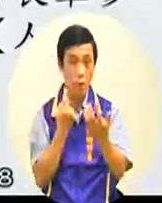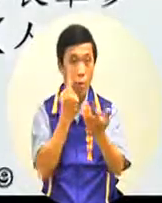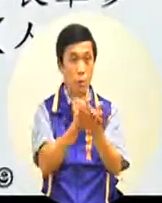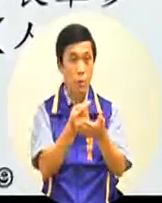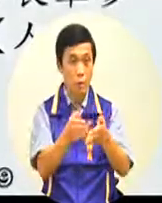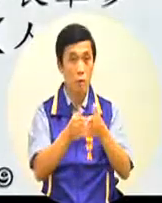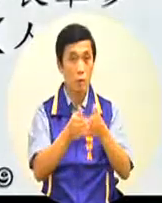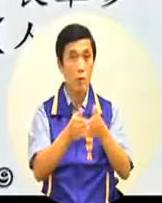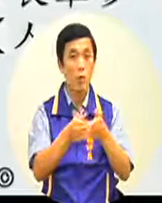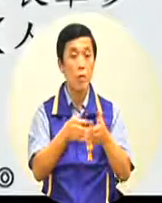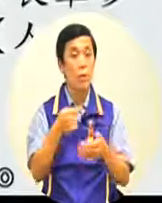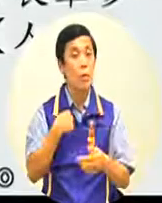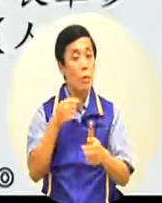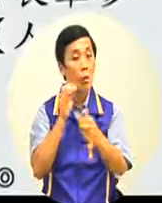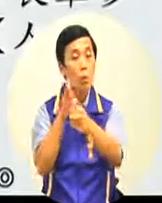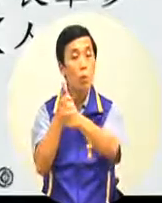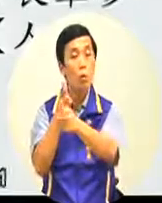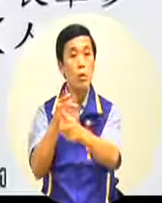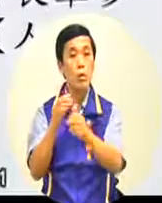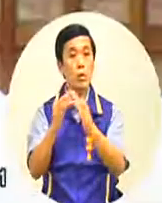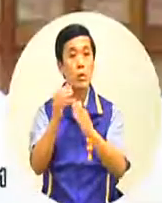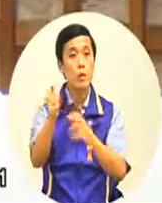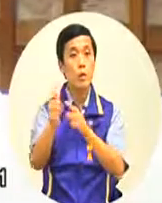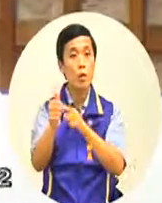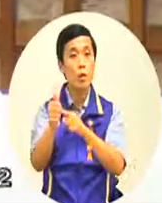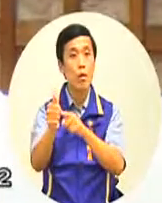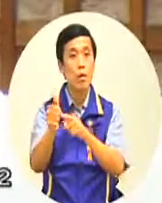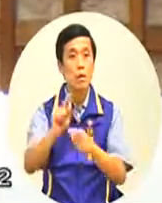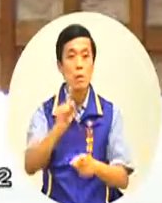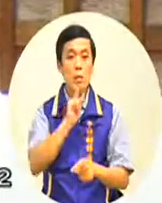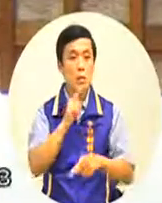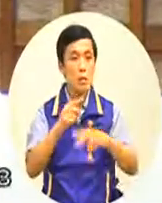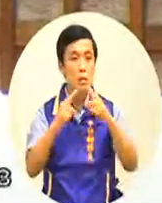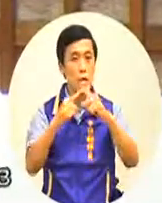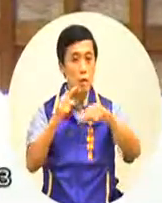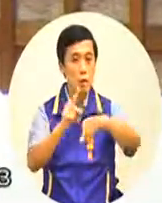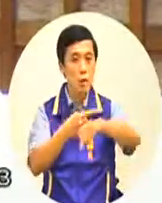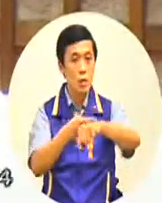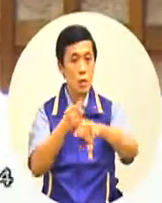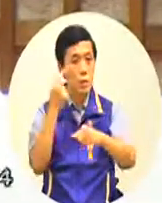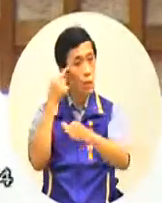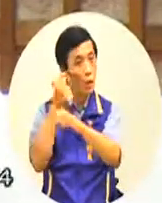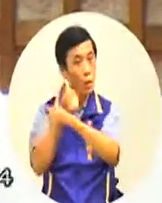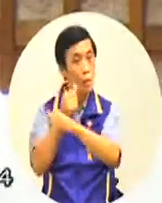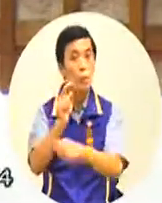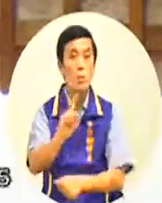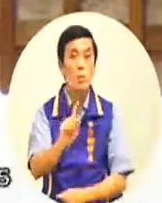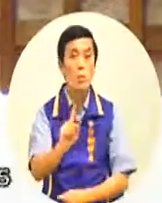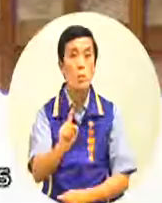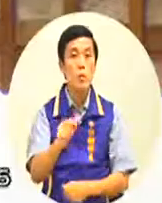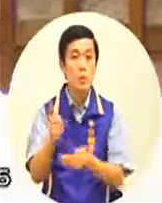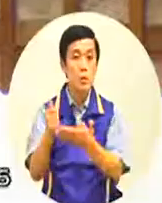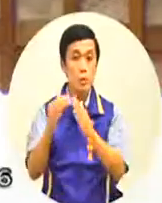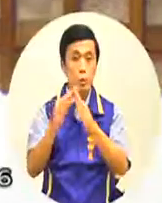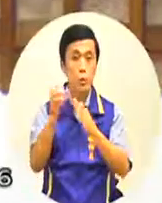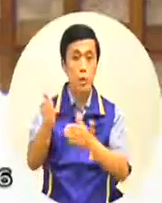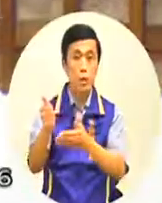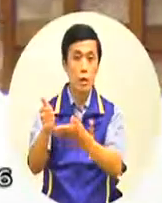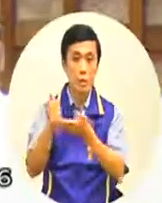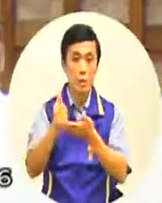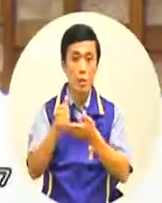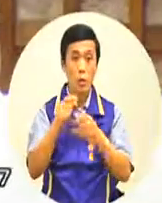我搁在此请教局长，什么叫做人性化考量？ 哎，请局长答复。 谢